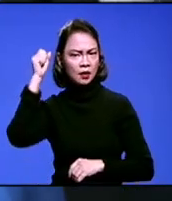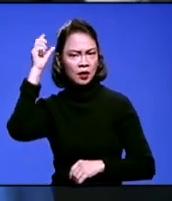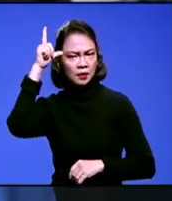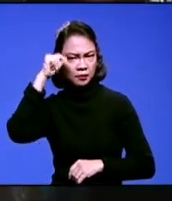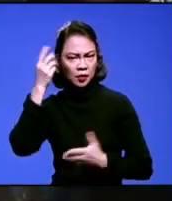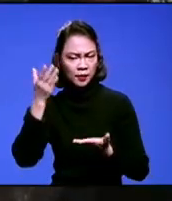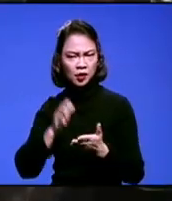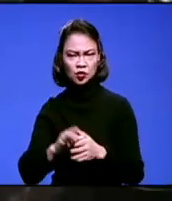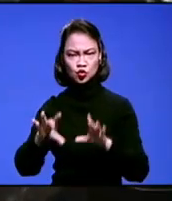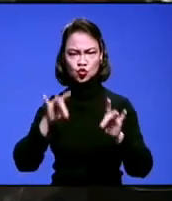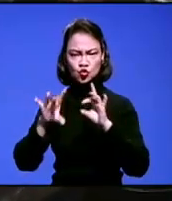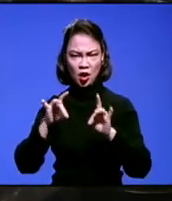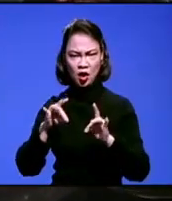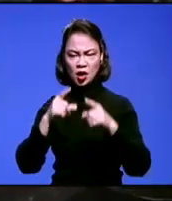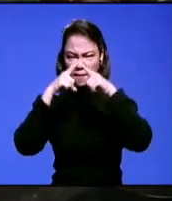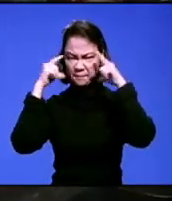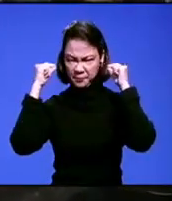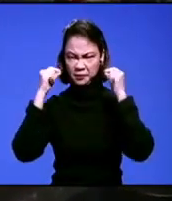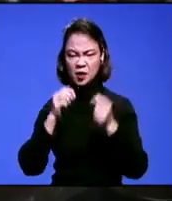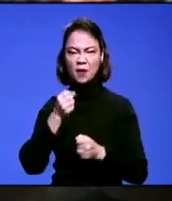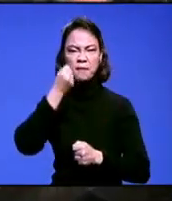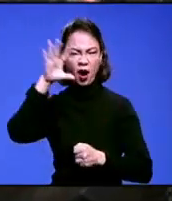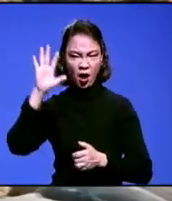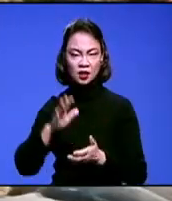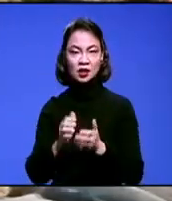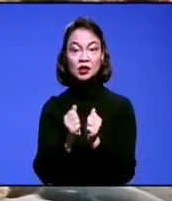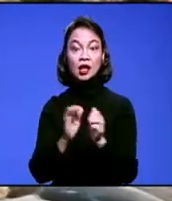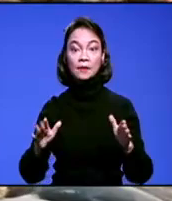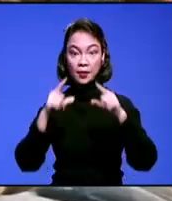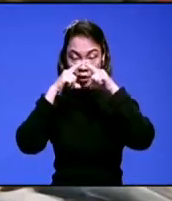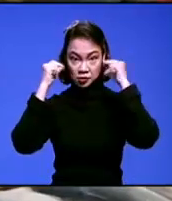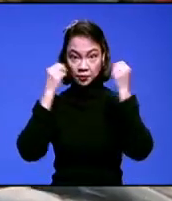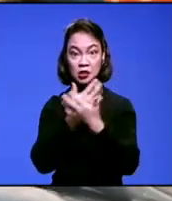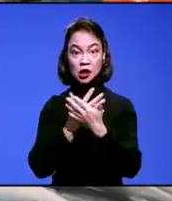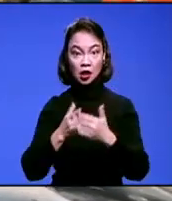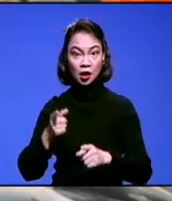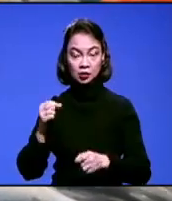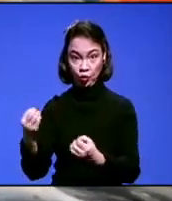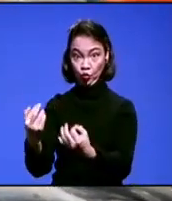sulit didapat dan harganya mahal. Padahal tanpa masker, warga menjadi sangat rentan